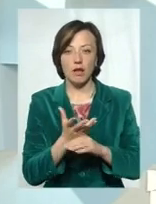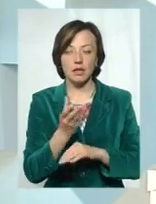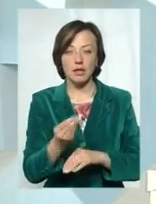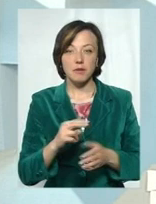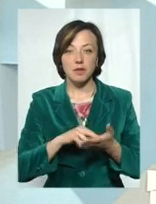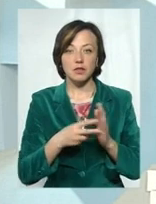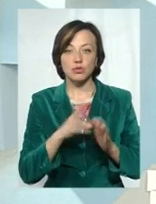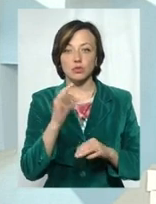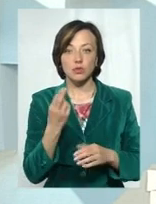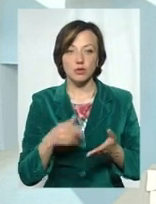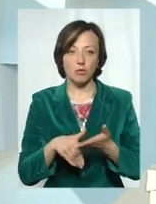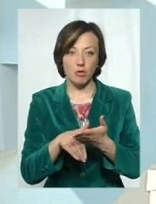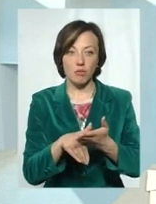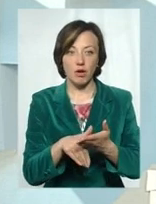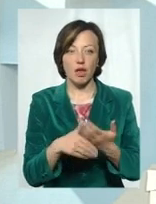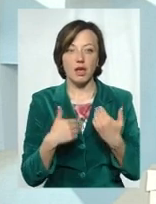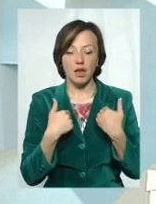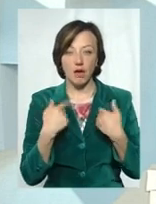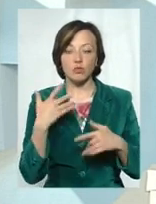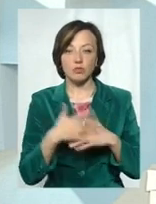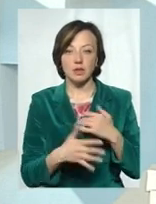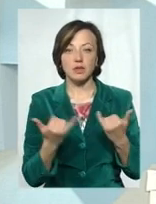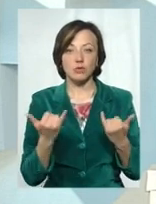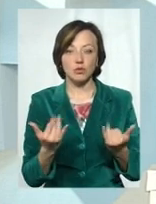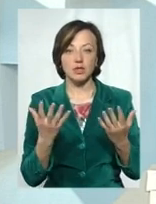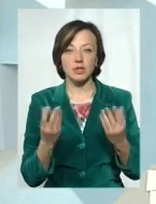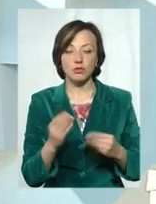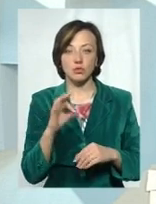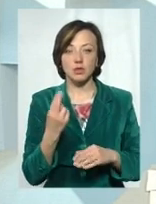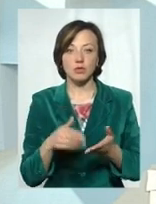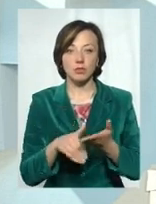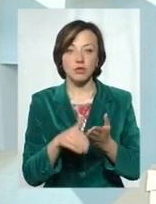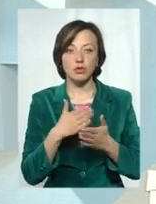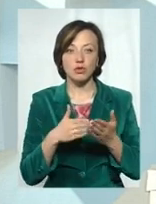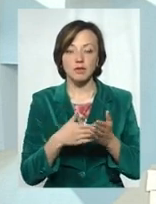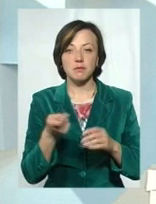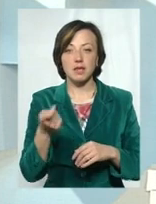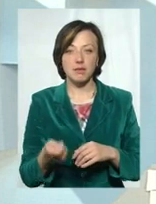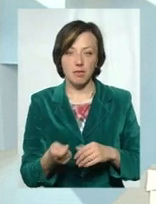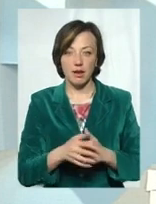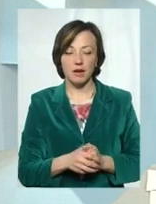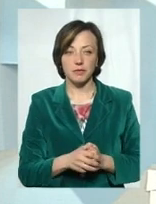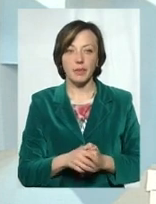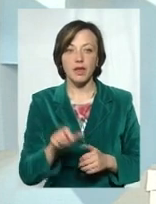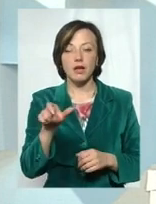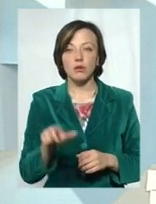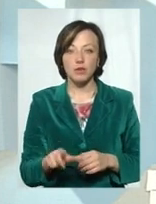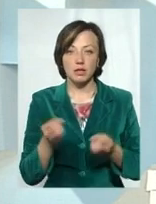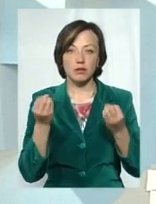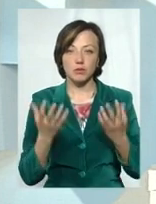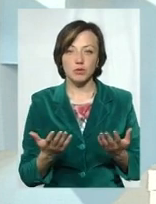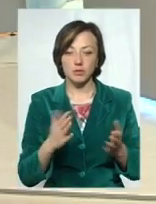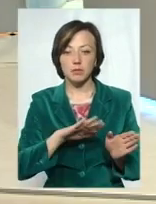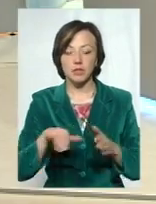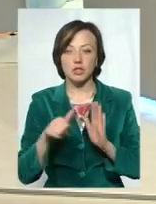передбачається соціальна допомога. І я як розумію, що це на сьогодні соціальна допомога буде зовсім мінімальна, зовсім мізерна, що людина просто реально...